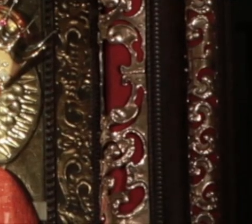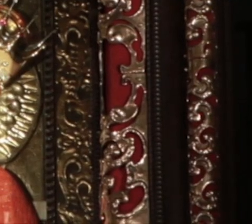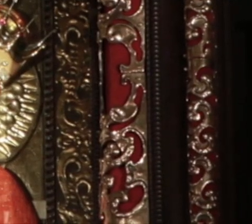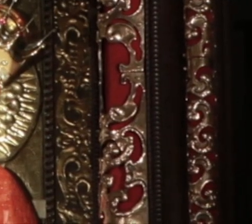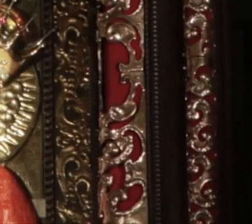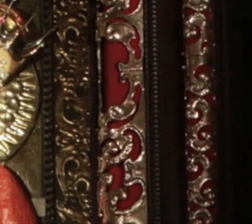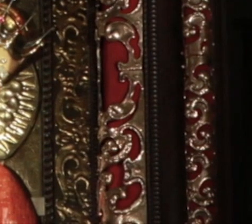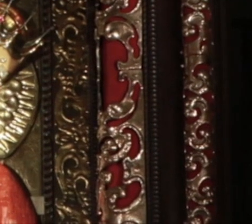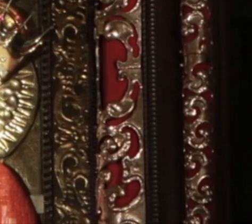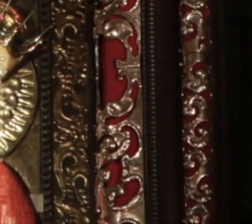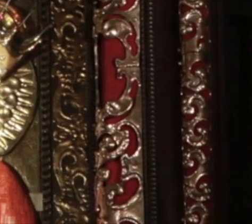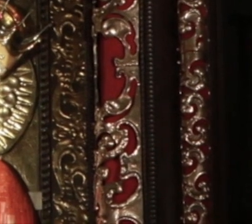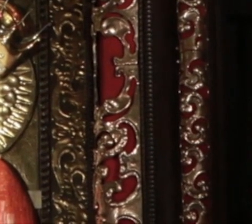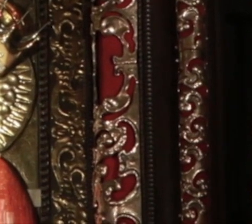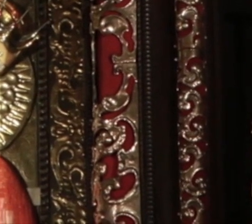Muzyka